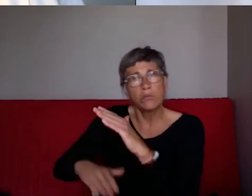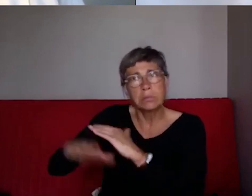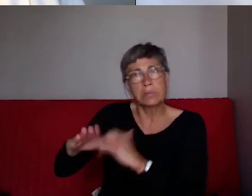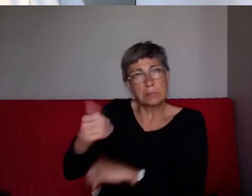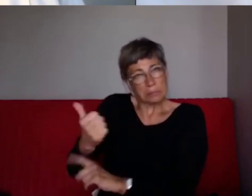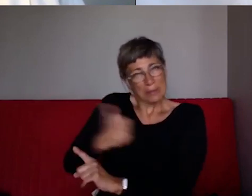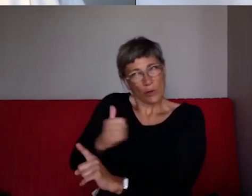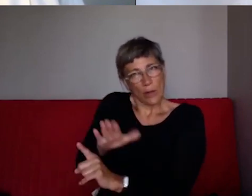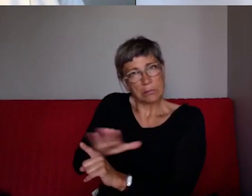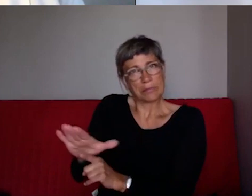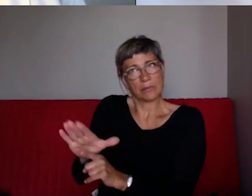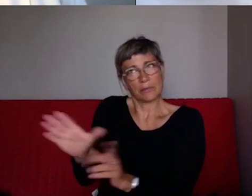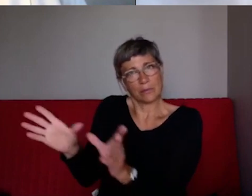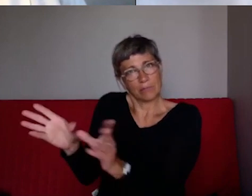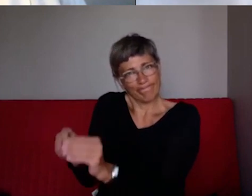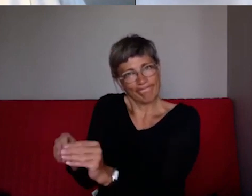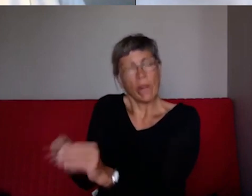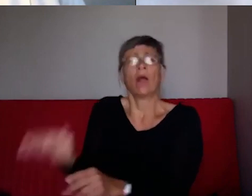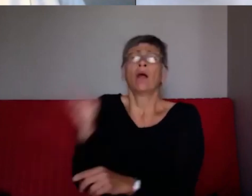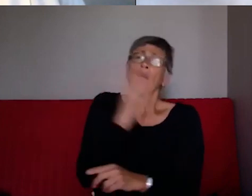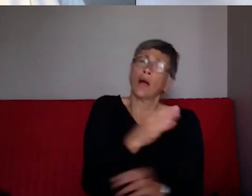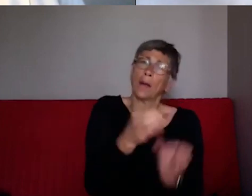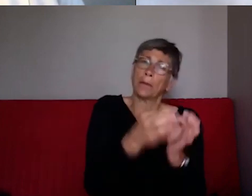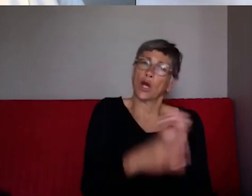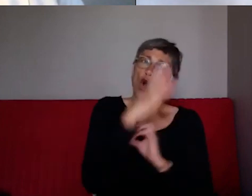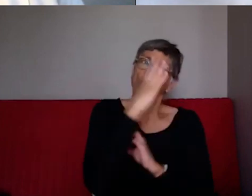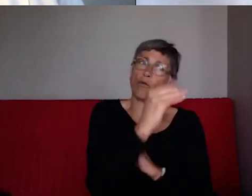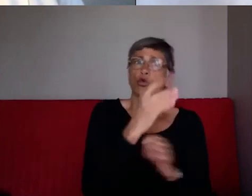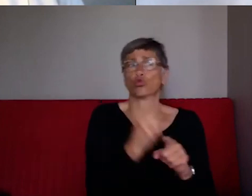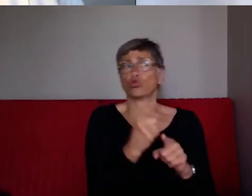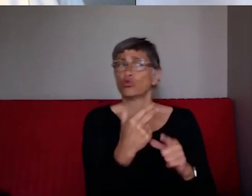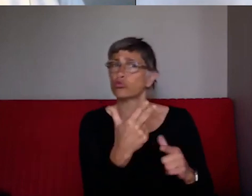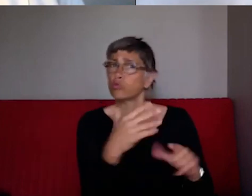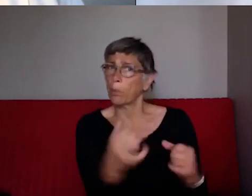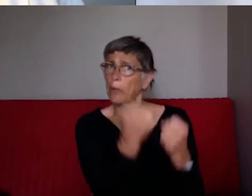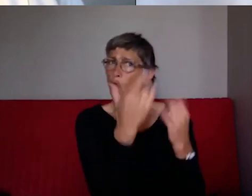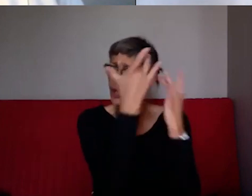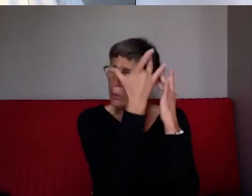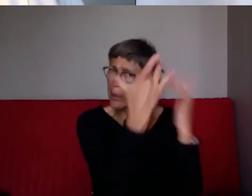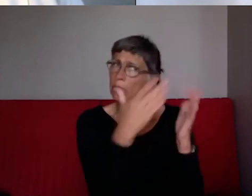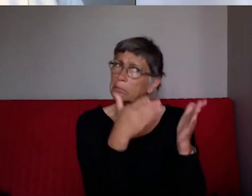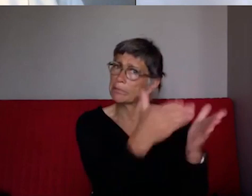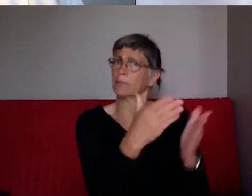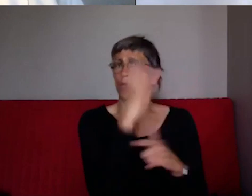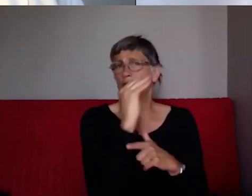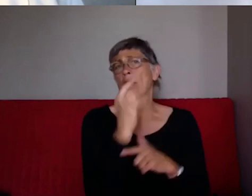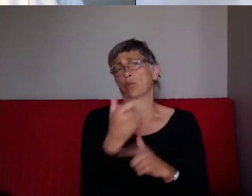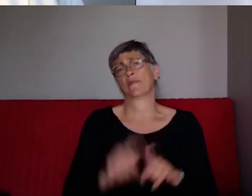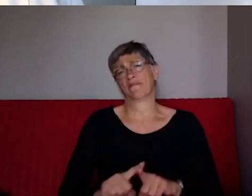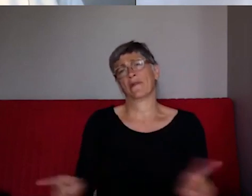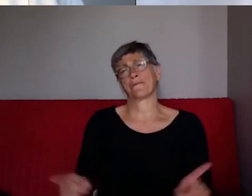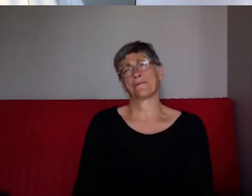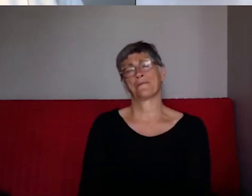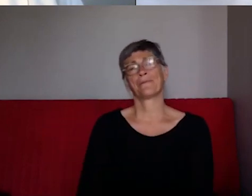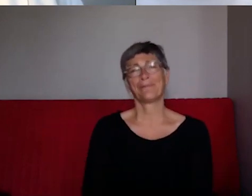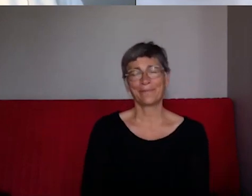personnelles. Le bilan professionnel va plutôt rester sur les compétences, sur l'expérience, sur le professionnel. D'accord. Est-ce que